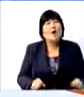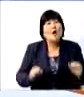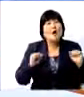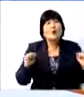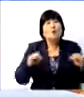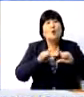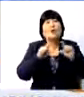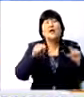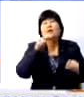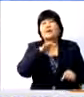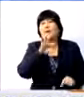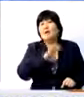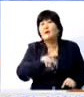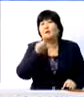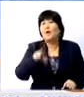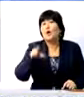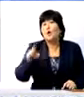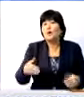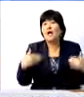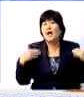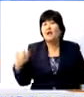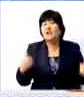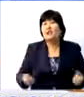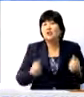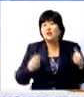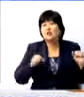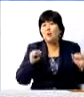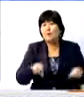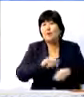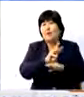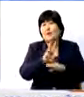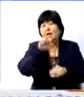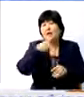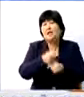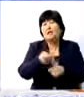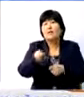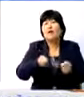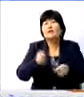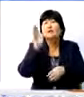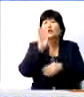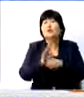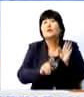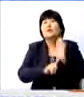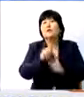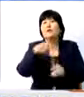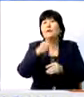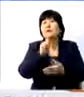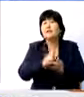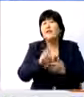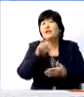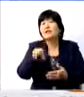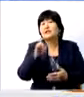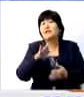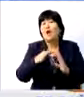Спорт ғимараттарын тиімді пайдаланып, тұрғындардың дене шынықтырумен айналысуына мүмкіндік жасау елбасы жолдауынан туындайтын басты міндеттердің бірі. Сырдария ауданында